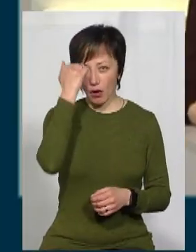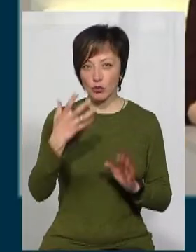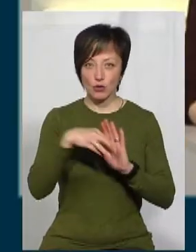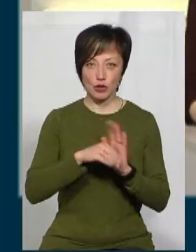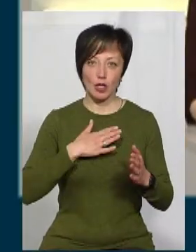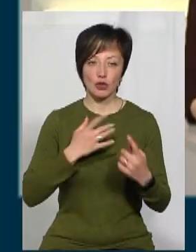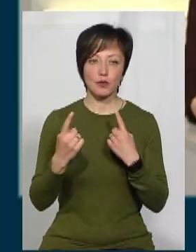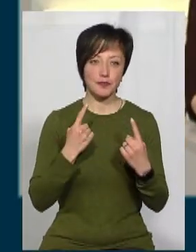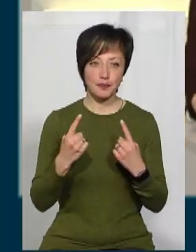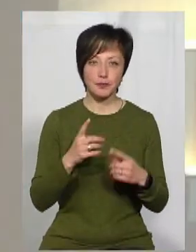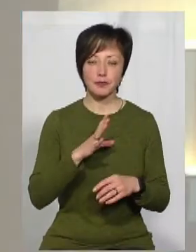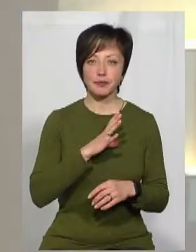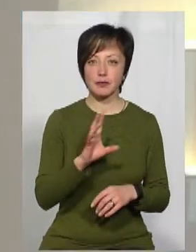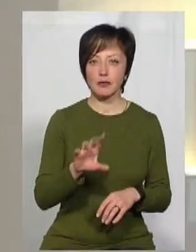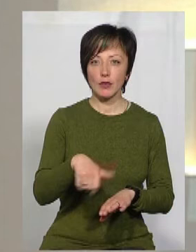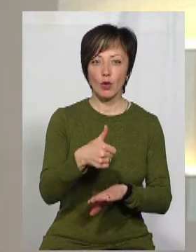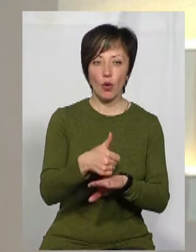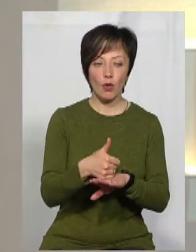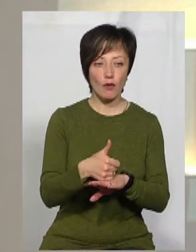нашої розмови. Ми спілкувалися із